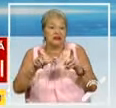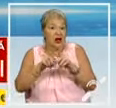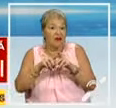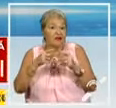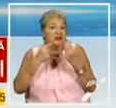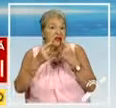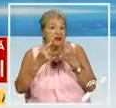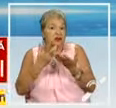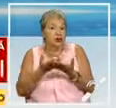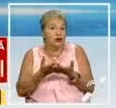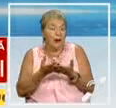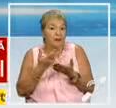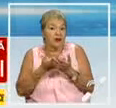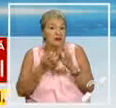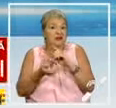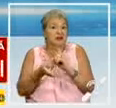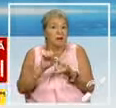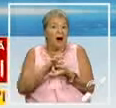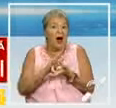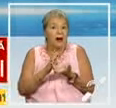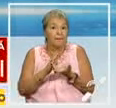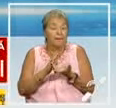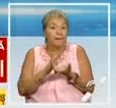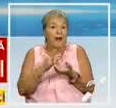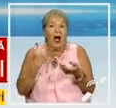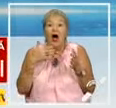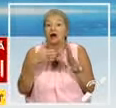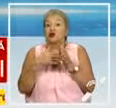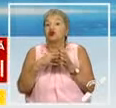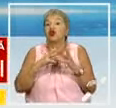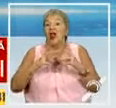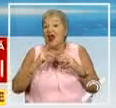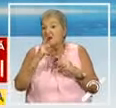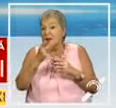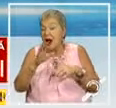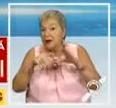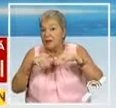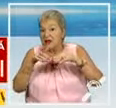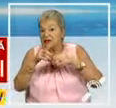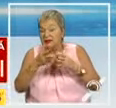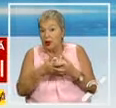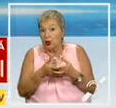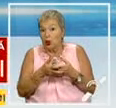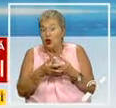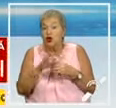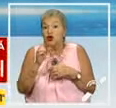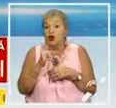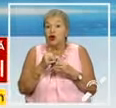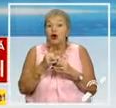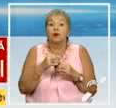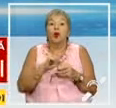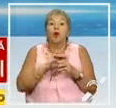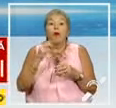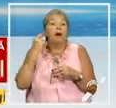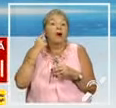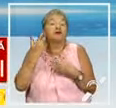despre acest portofoliu, asta pentru că ar urma să ajungă la Partidul Național Liberal acest minister, iar potrivit surselor,